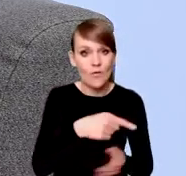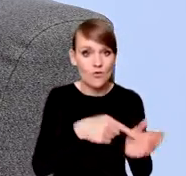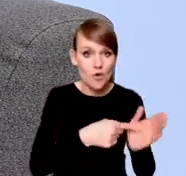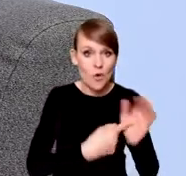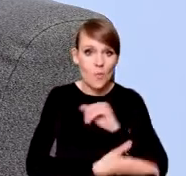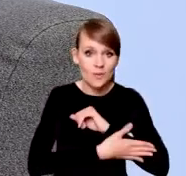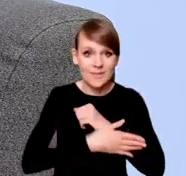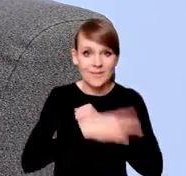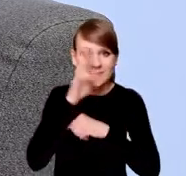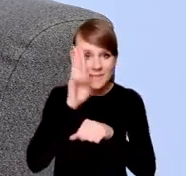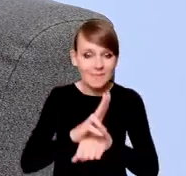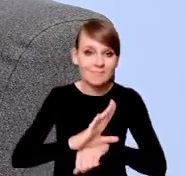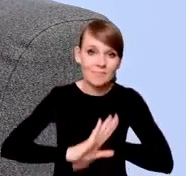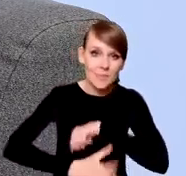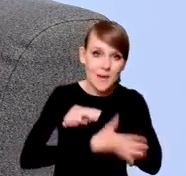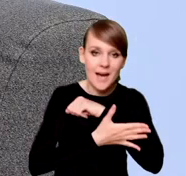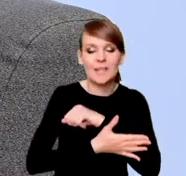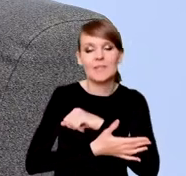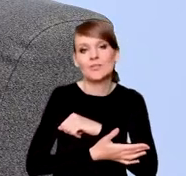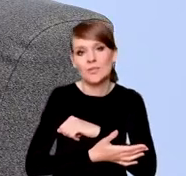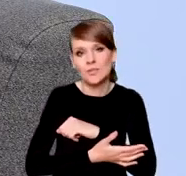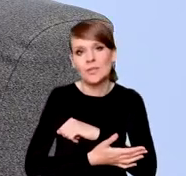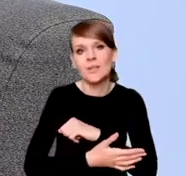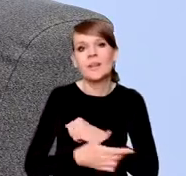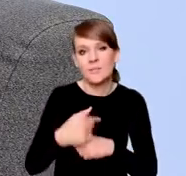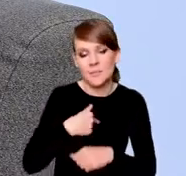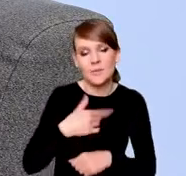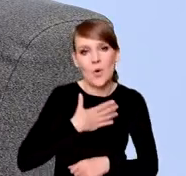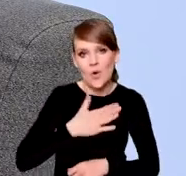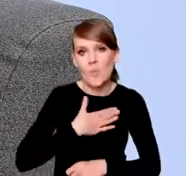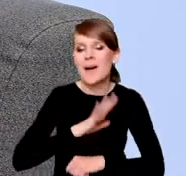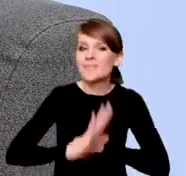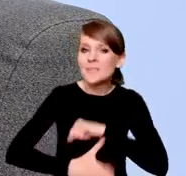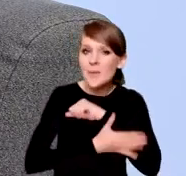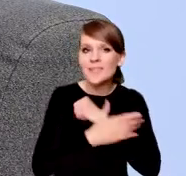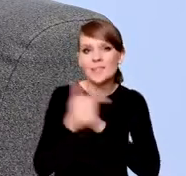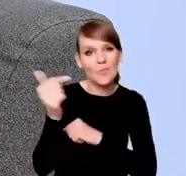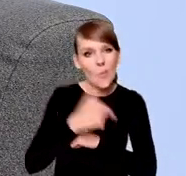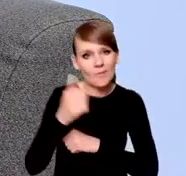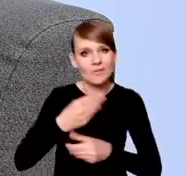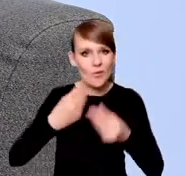wsparcie, nawiasem mówiąc, bardzo mi się podoba. Wsparcia powinno być zdecydowanie więcej.